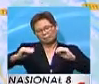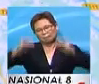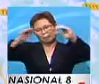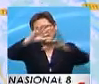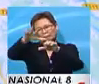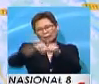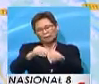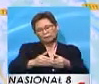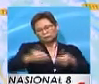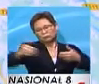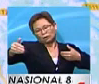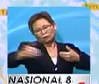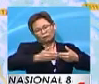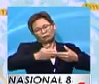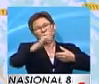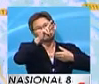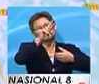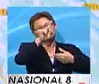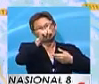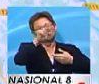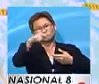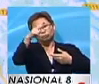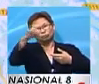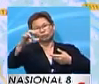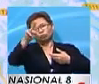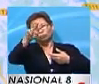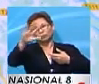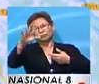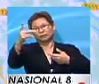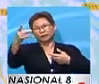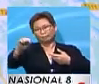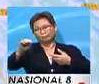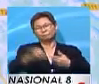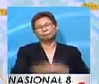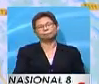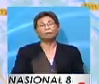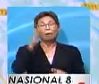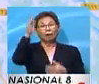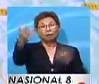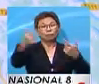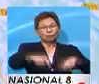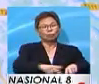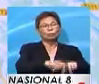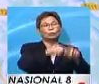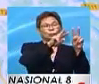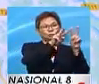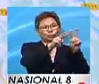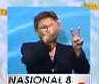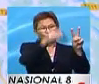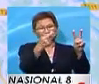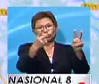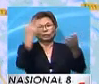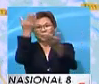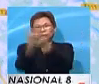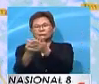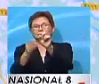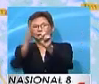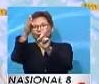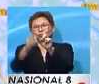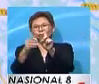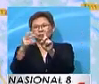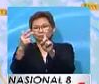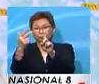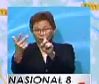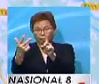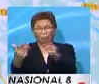melibatkan jarak keseluruhan 1225 KM bakal berlangsung dari 22 Februari hingga 1 Mac